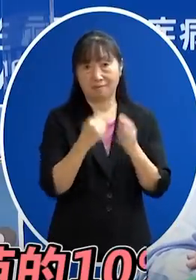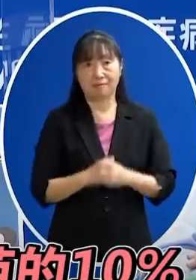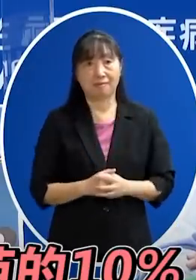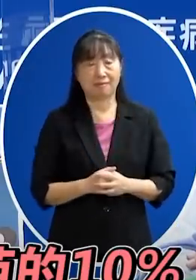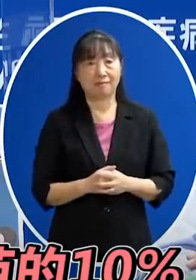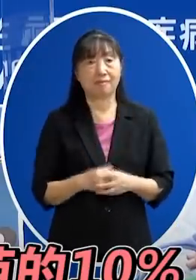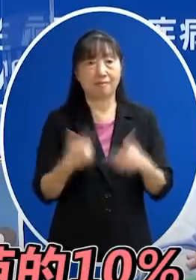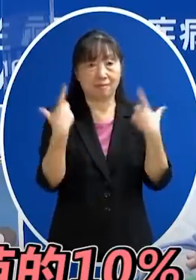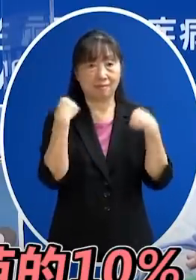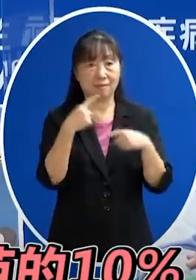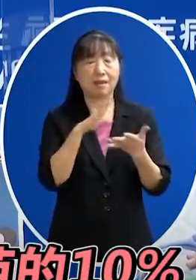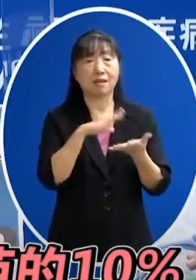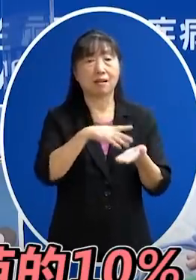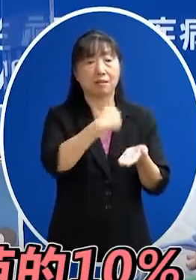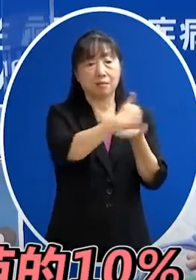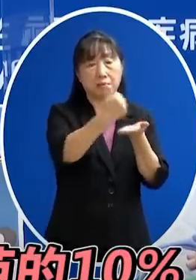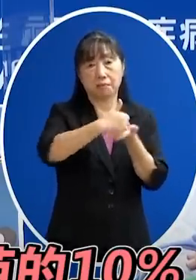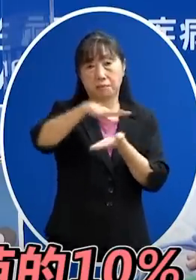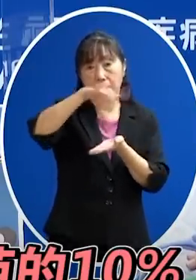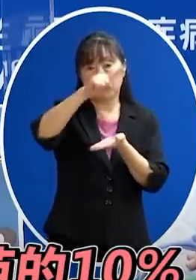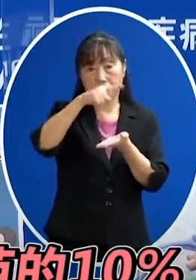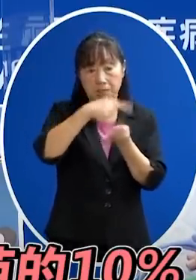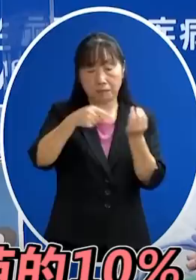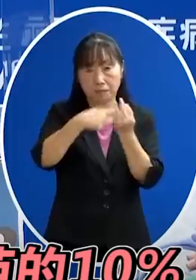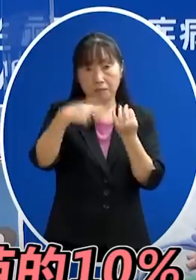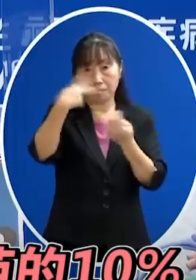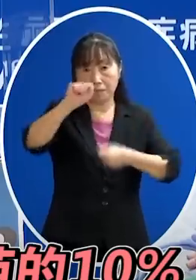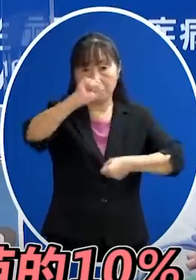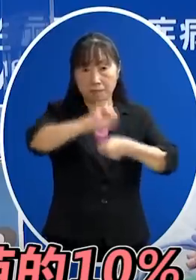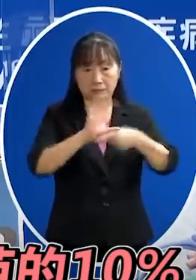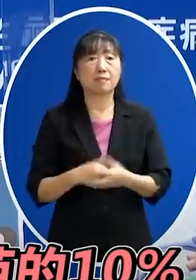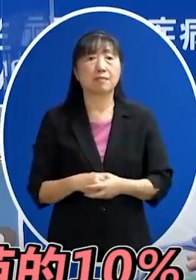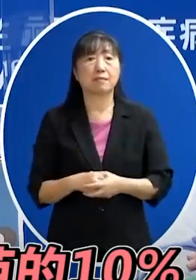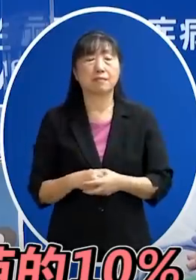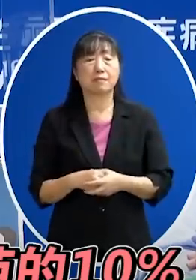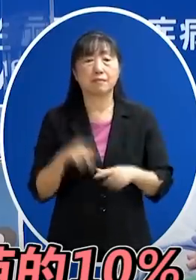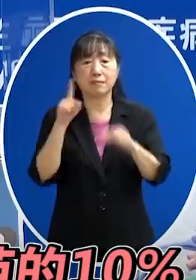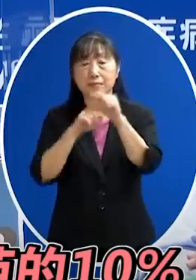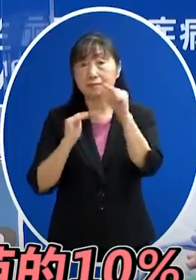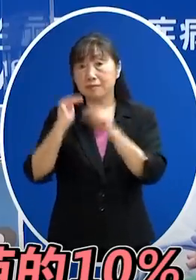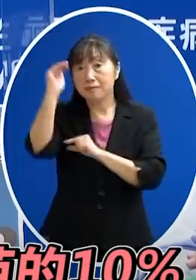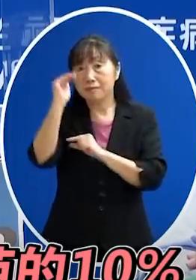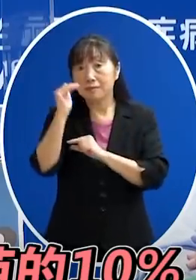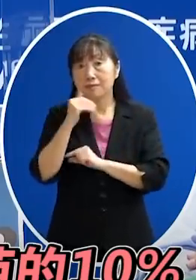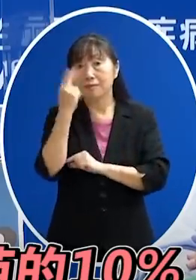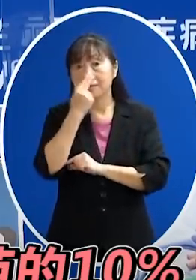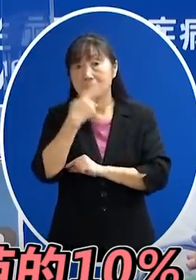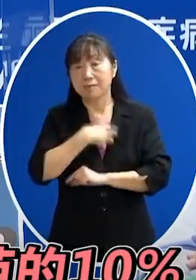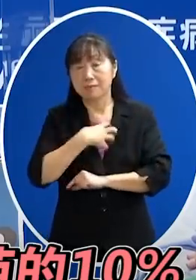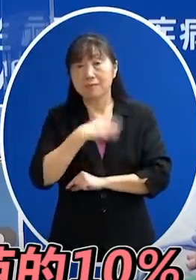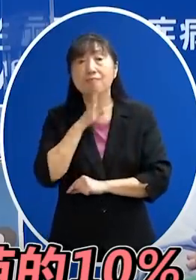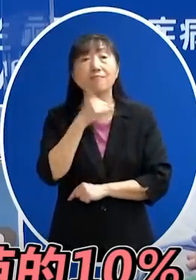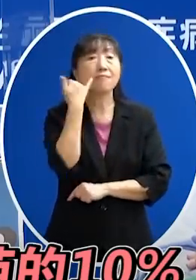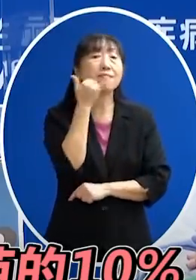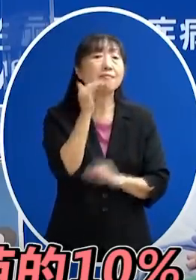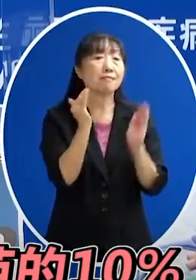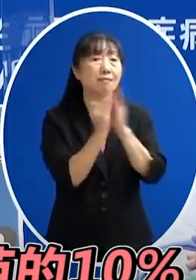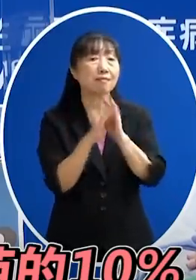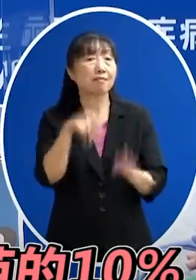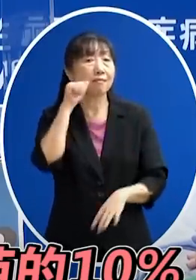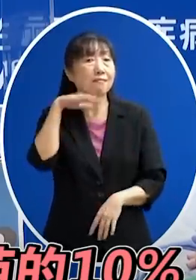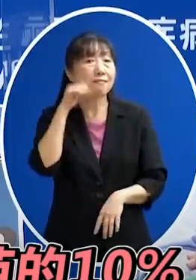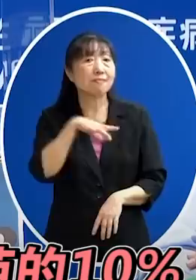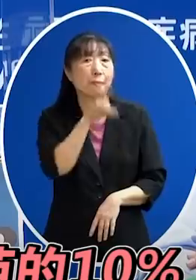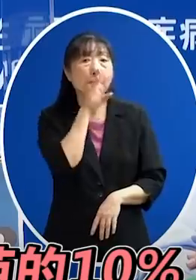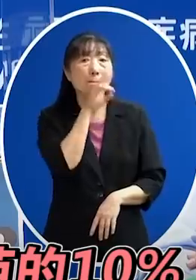照原来第一次配送出去的剂量，我们再加发10%。中高风险的区域是包含基隆、桃园、苗栗、台